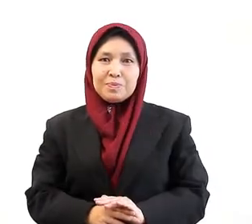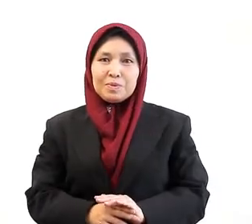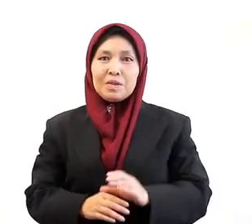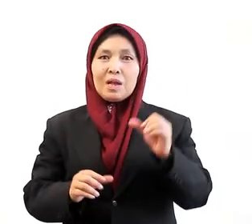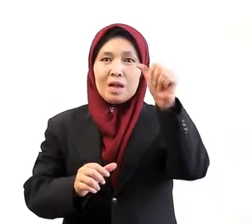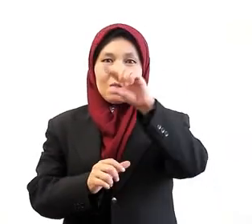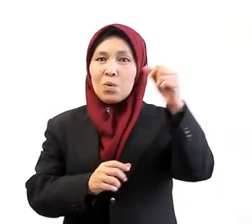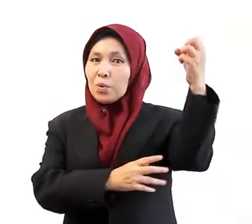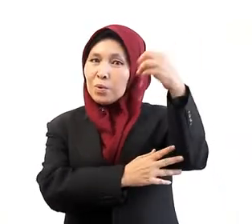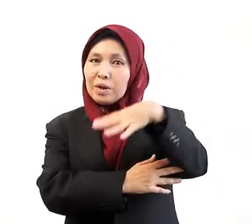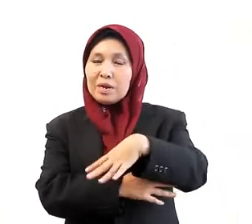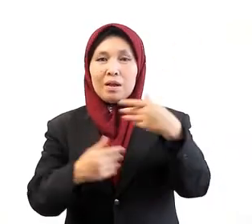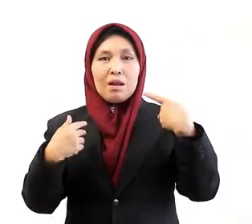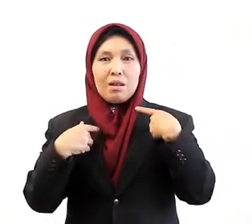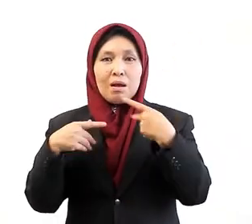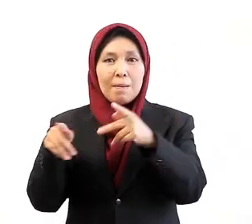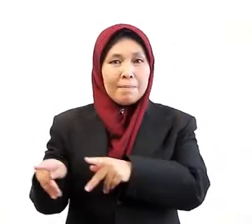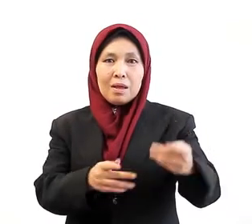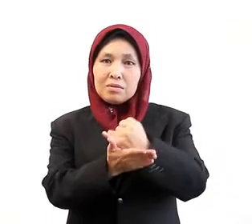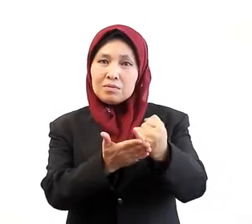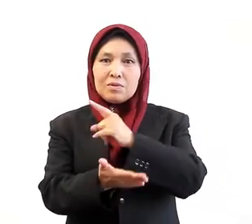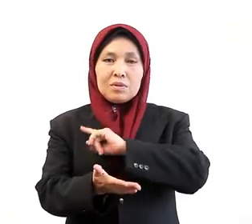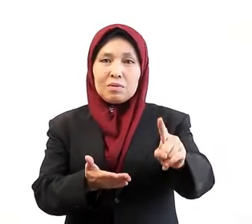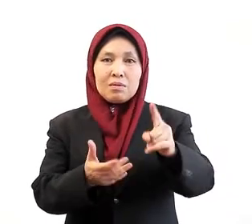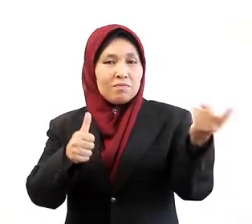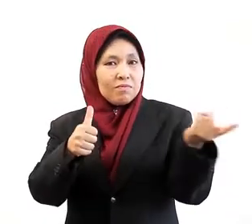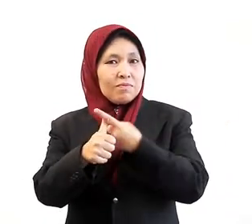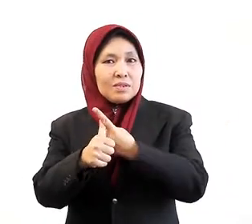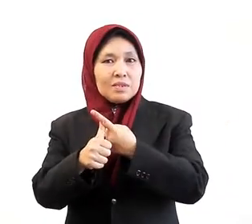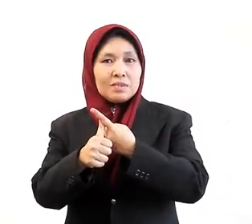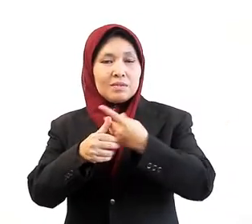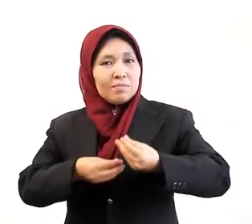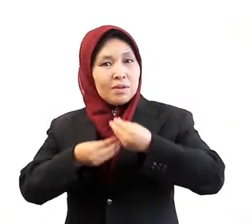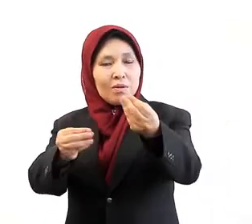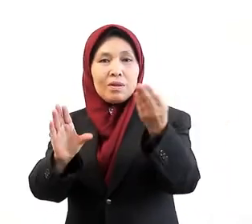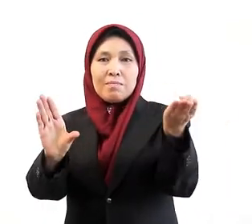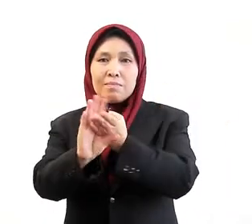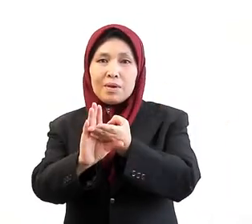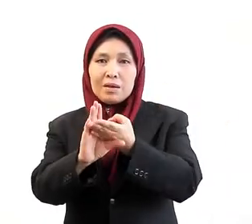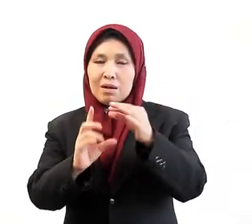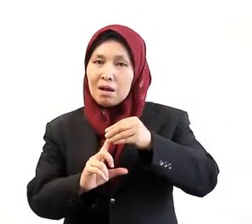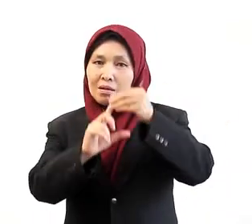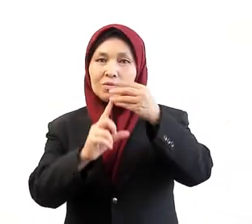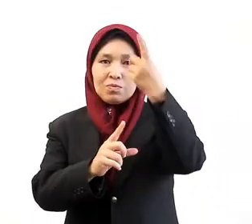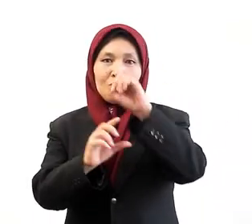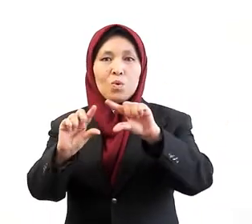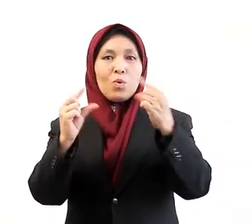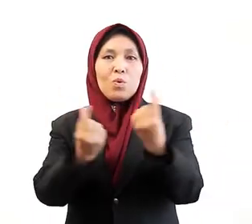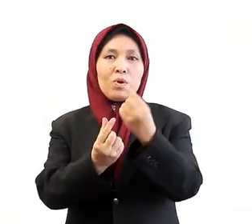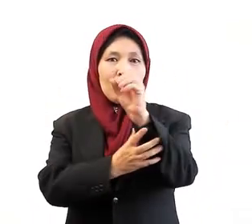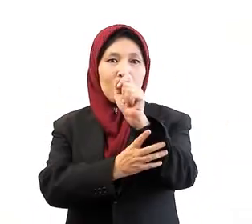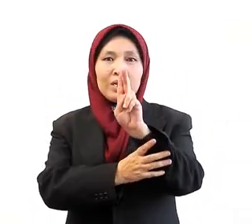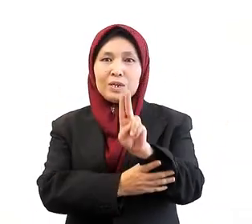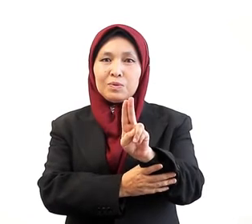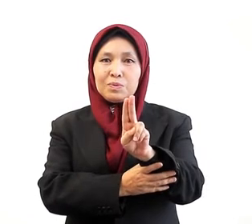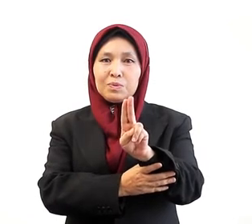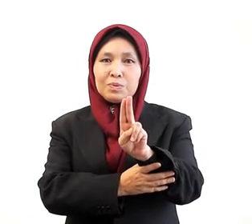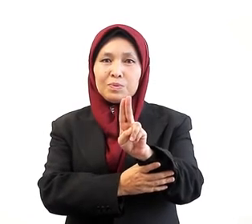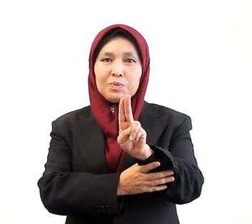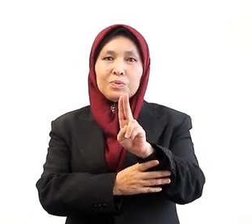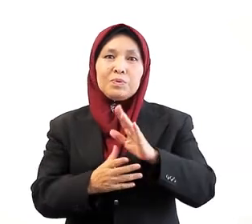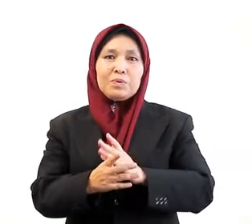AgroNurani adalah produk takaful pertama yang ditawarkan oleh institusi keuangan khusus untuk golongan kurang upaya atau